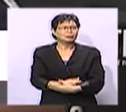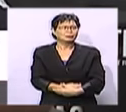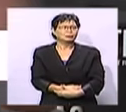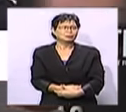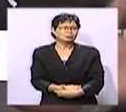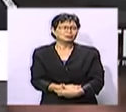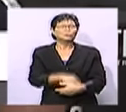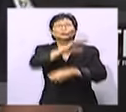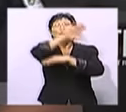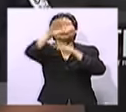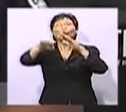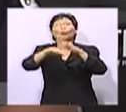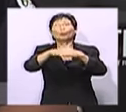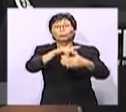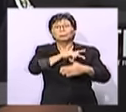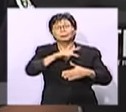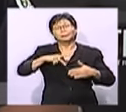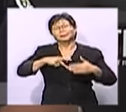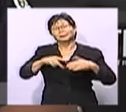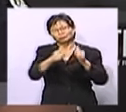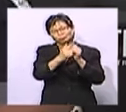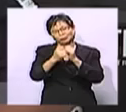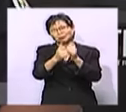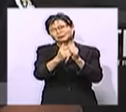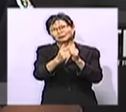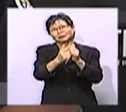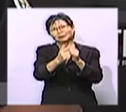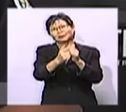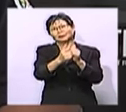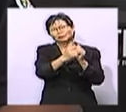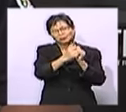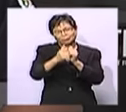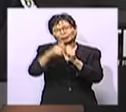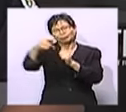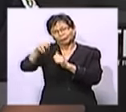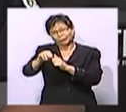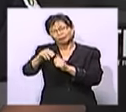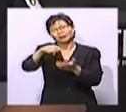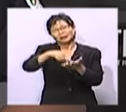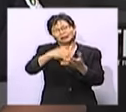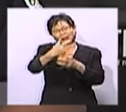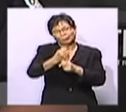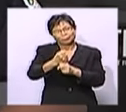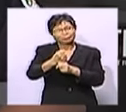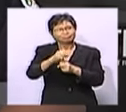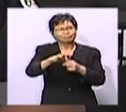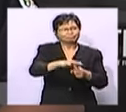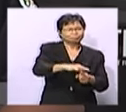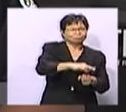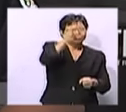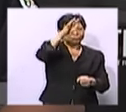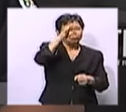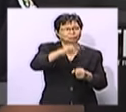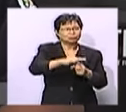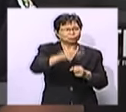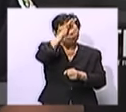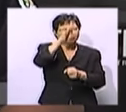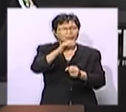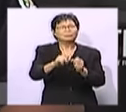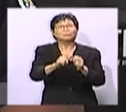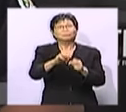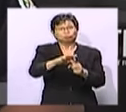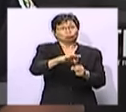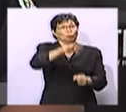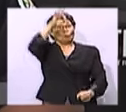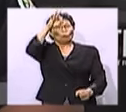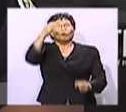the whole cabinet to be there lah. Ya, bersama dengan Perdana Menteri supaya ini dapat memberikan semangat yang tinggi